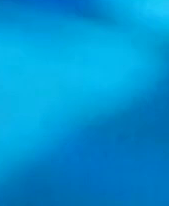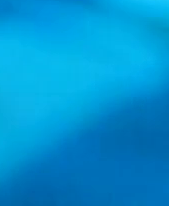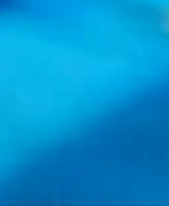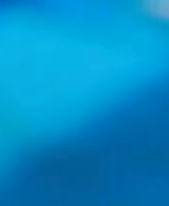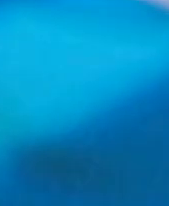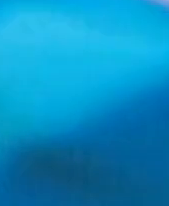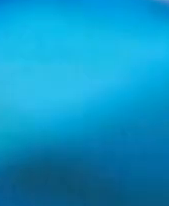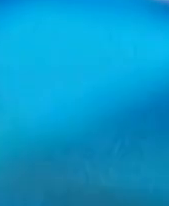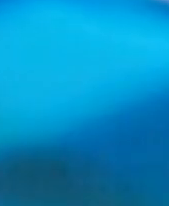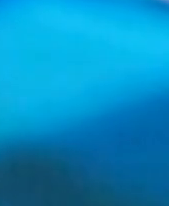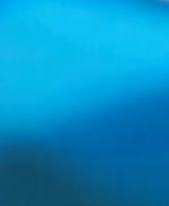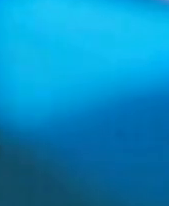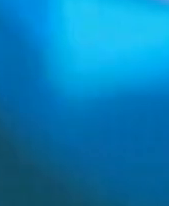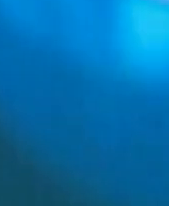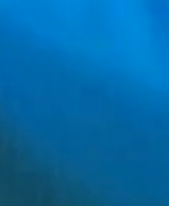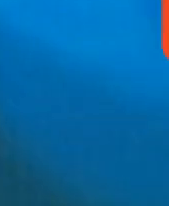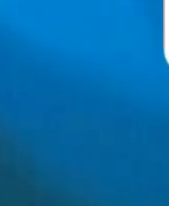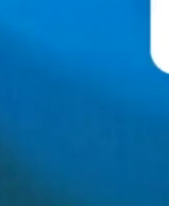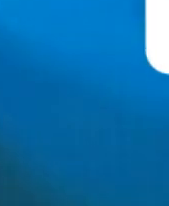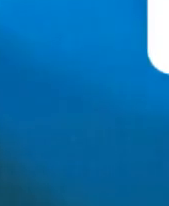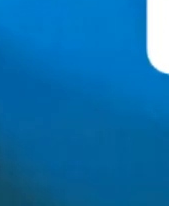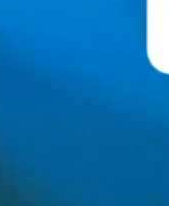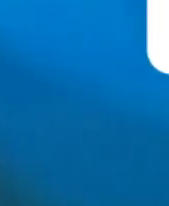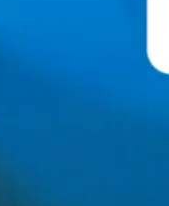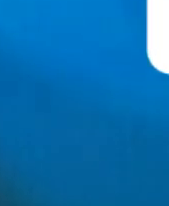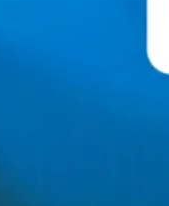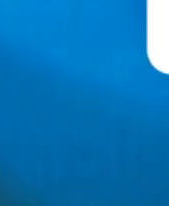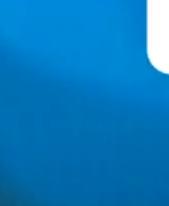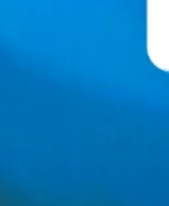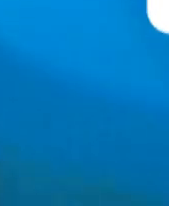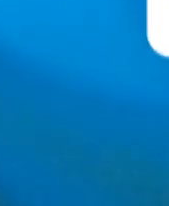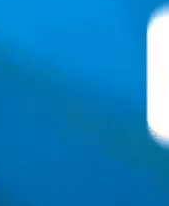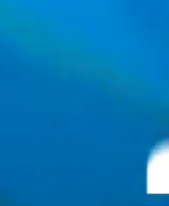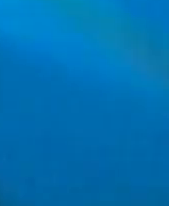непременно жмите на колокольчик. Информбюро, когда нужна честная информация.